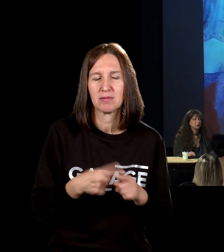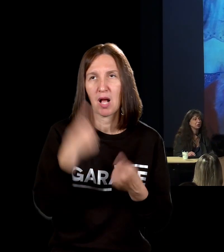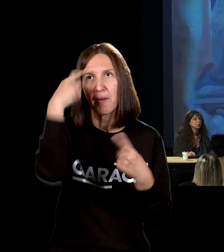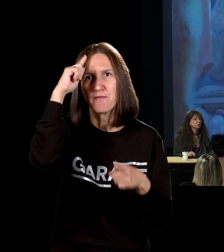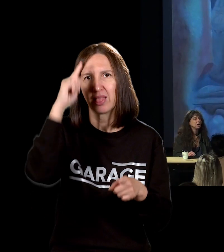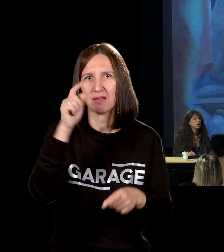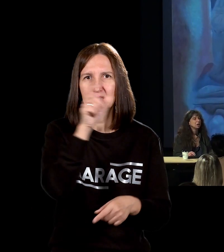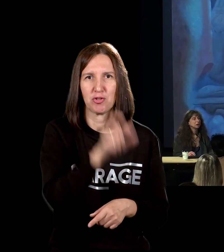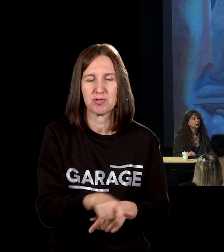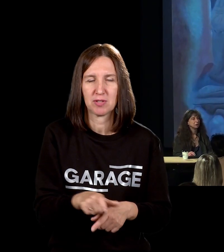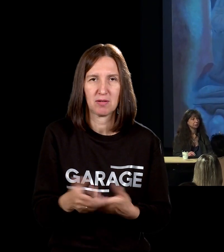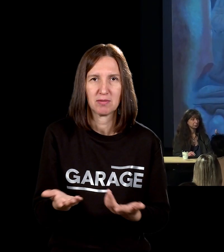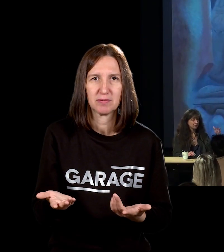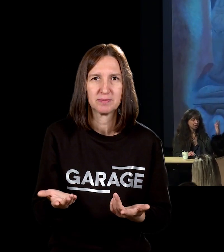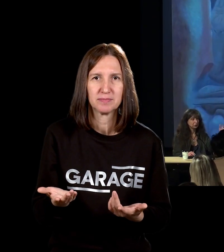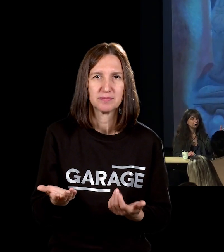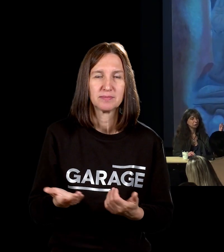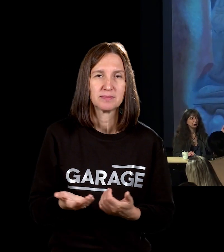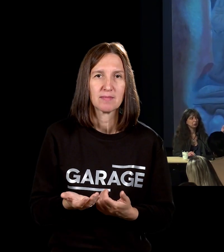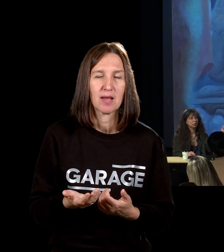фантастики персонажами,